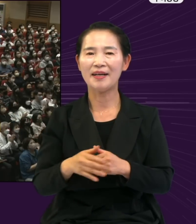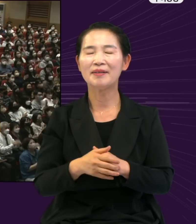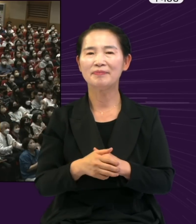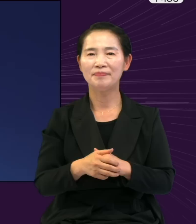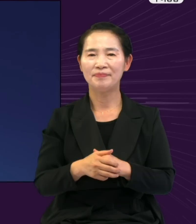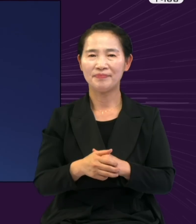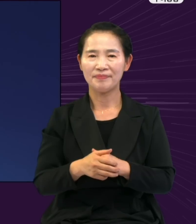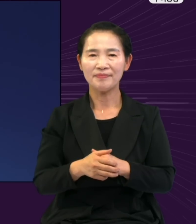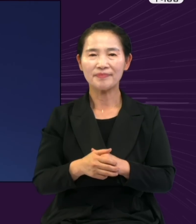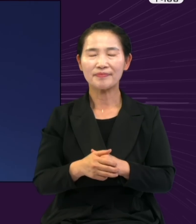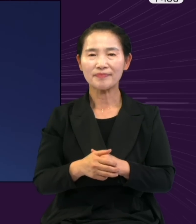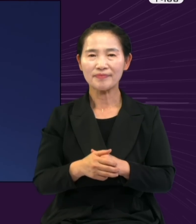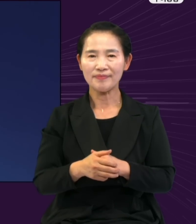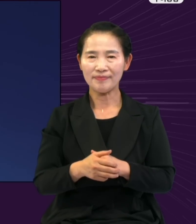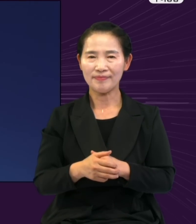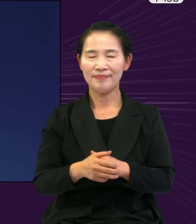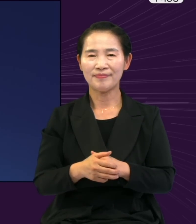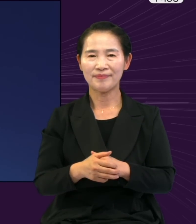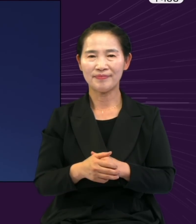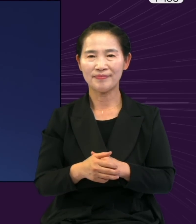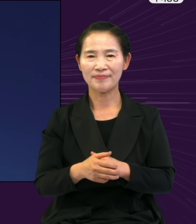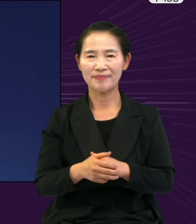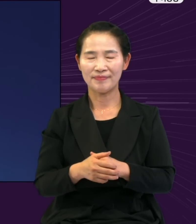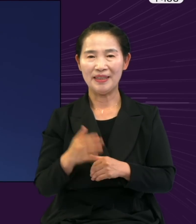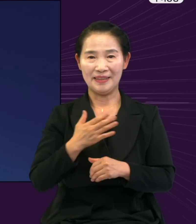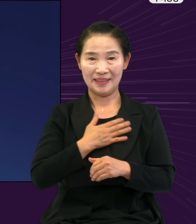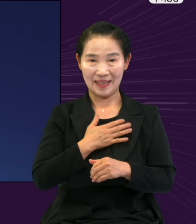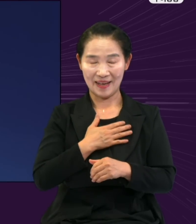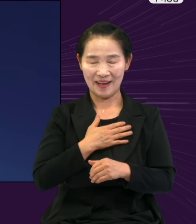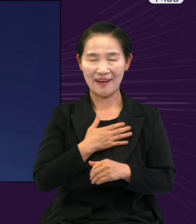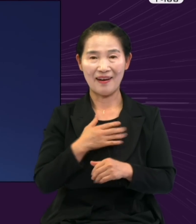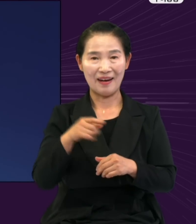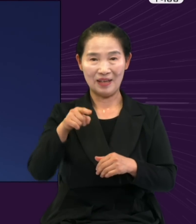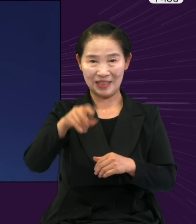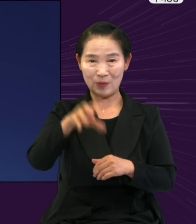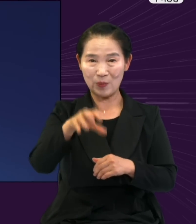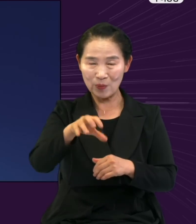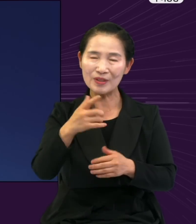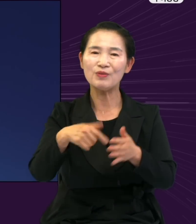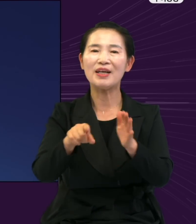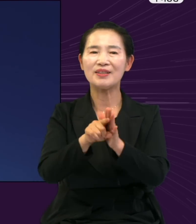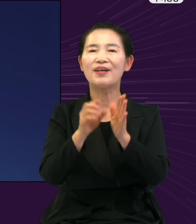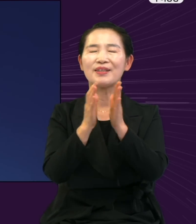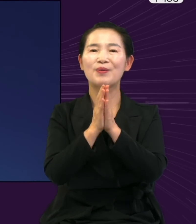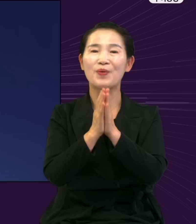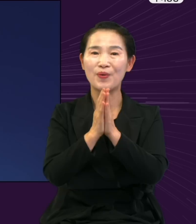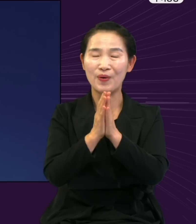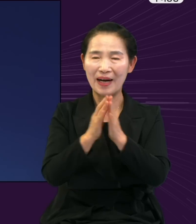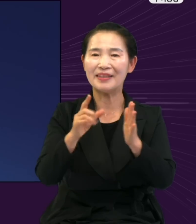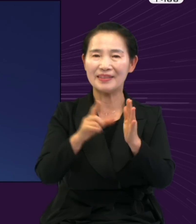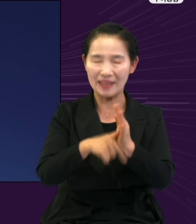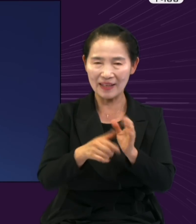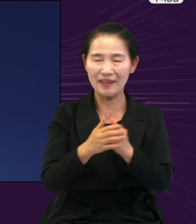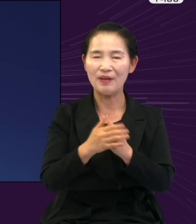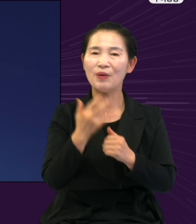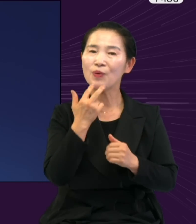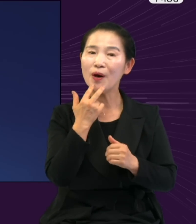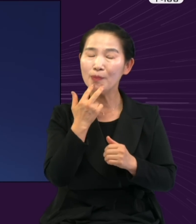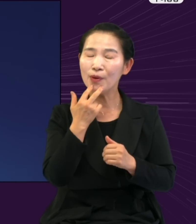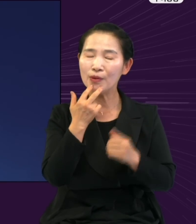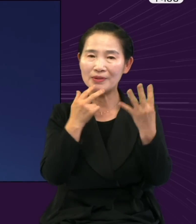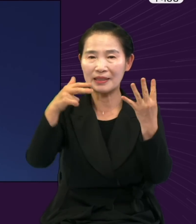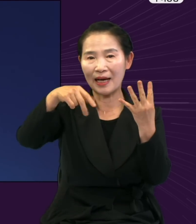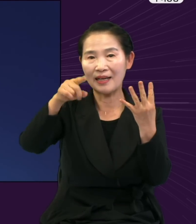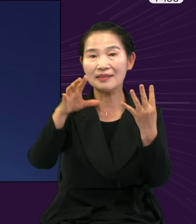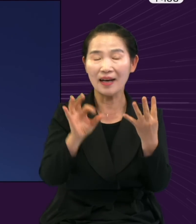제가 이 자리를 위해서 기도하는데 하나님께서 저에게 요한복음 4장에 등장하는